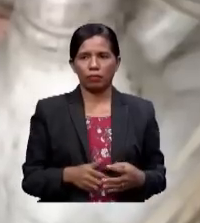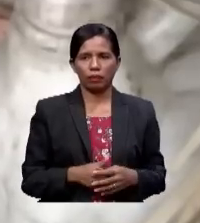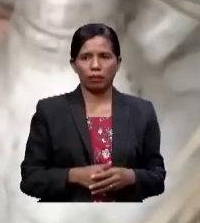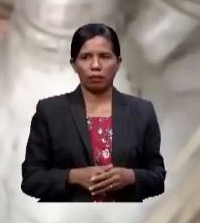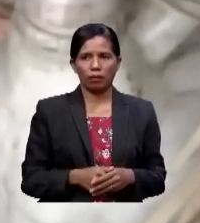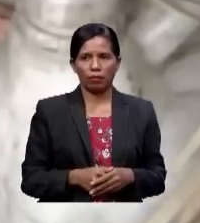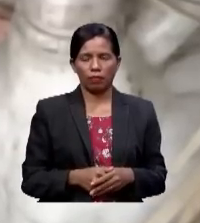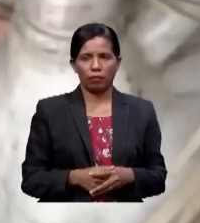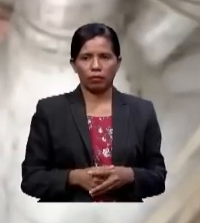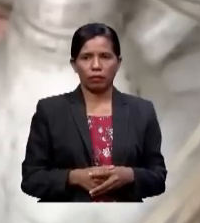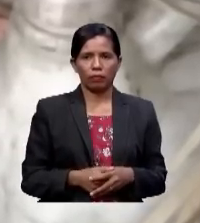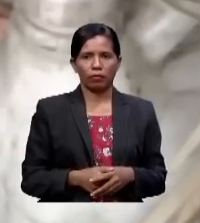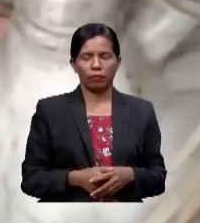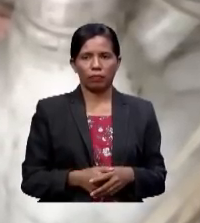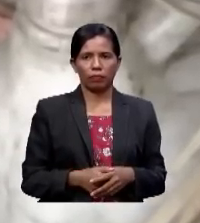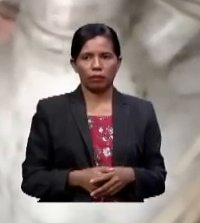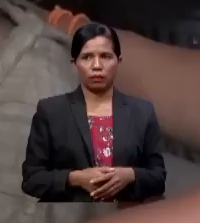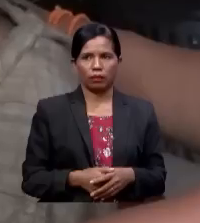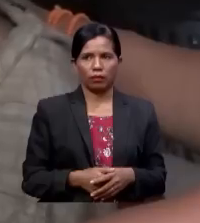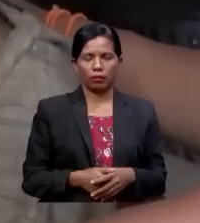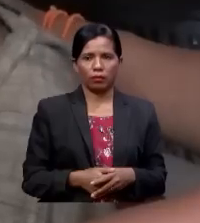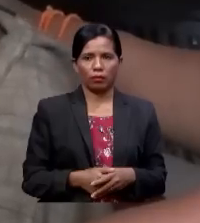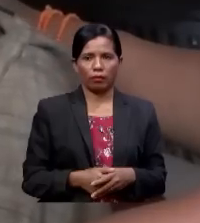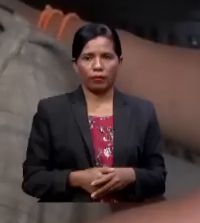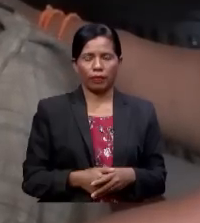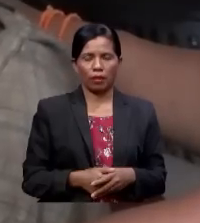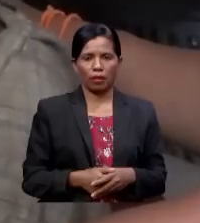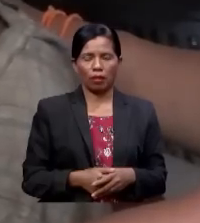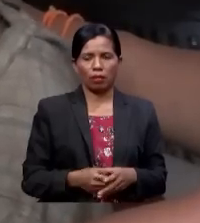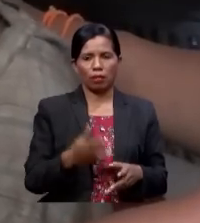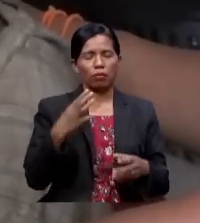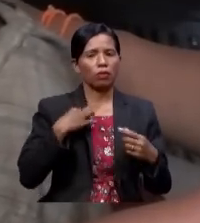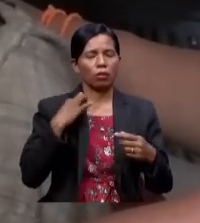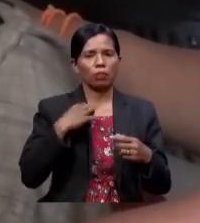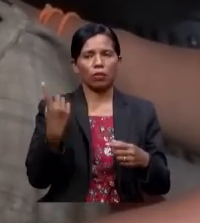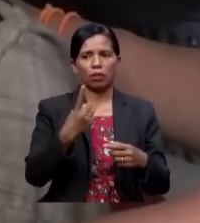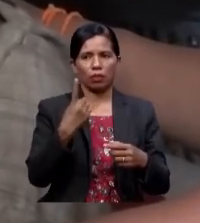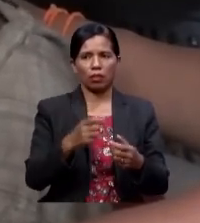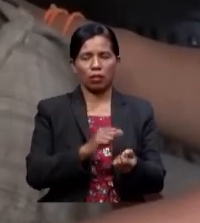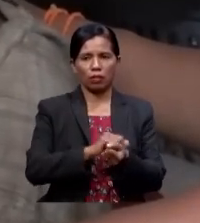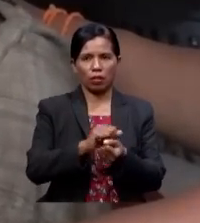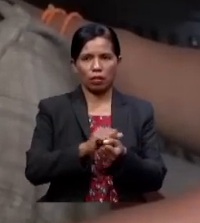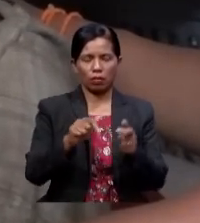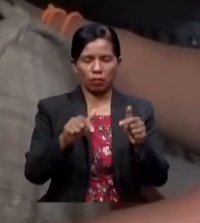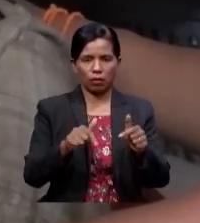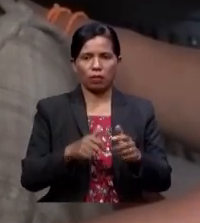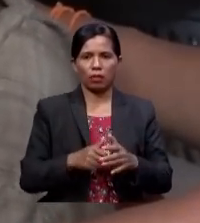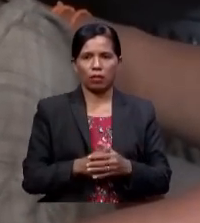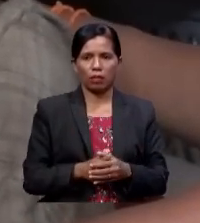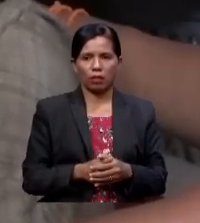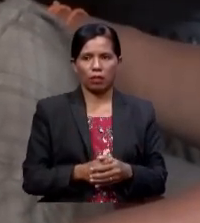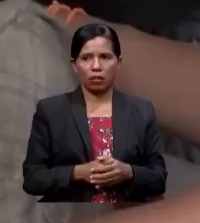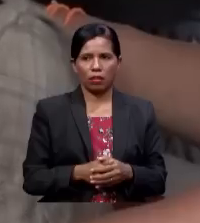Kalo be ini hela. Mak ne de dia, abo ne ro pa mane de dia. Ah, ono ro fa be, fa se mos ani. Jane mos ka